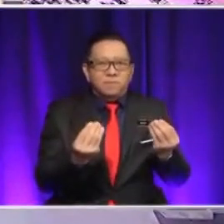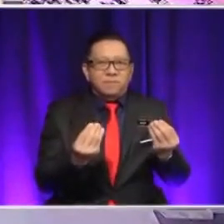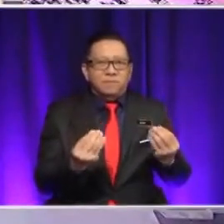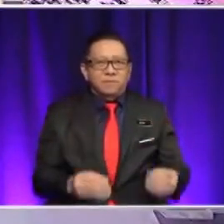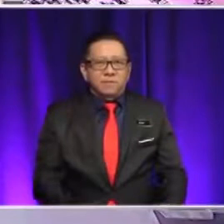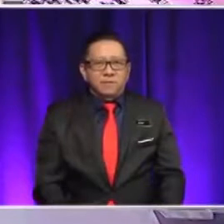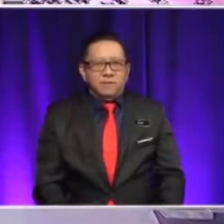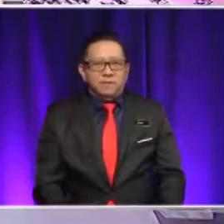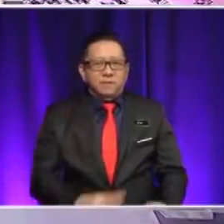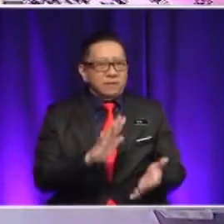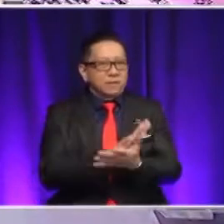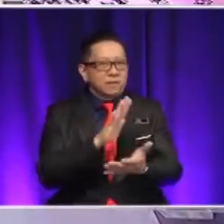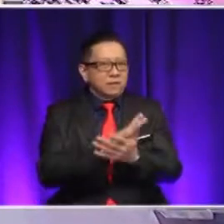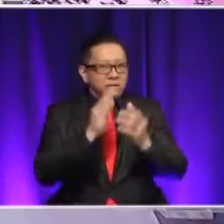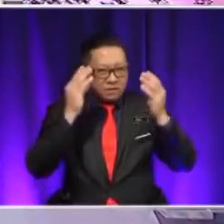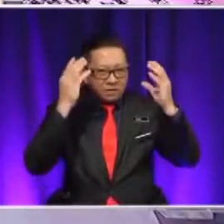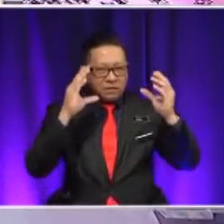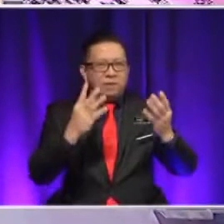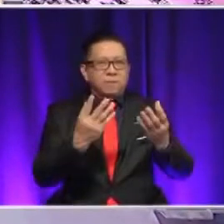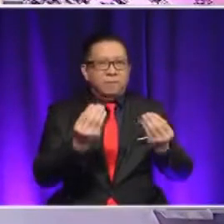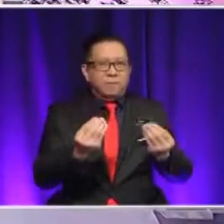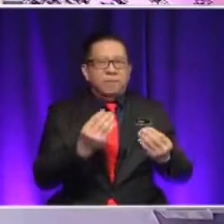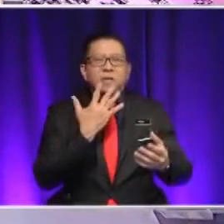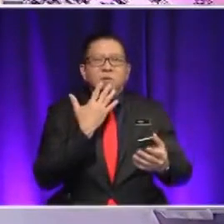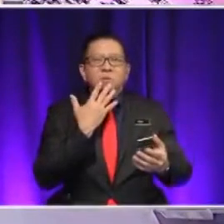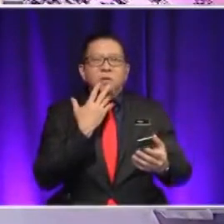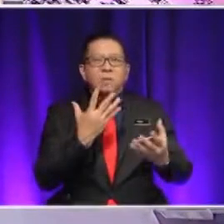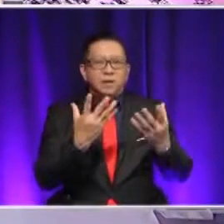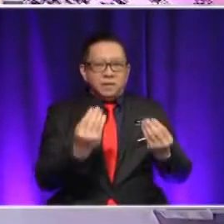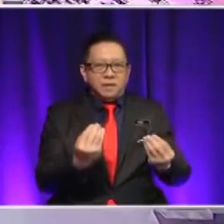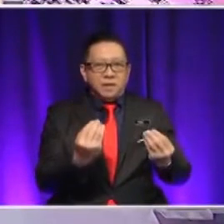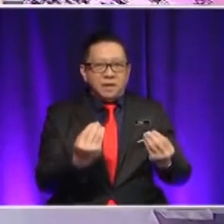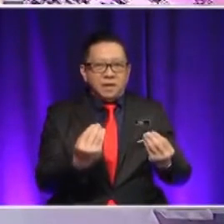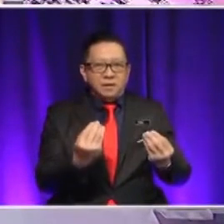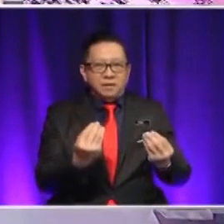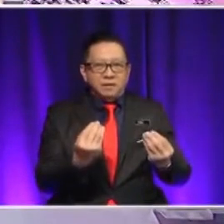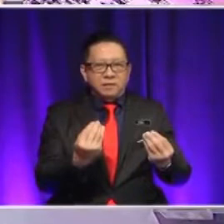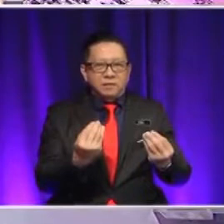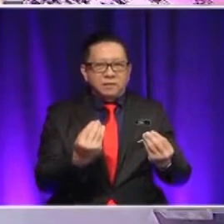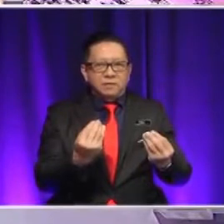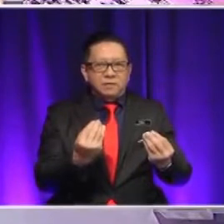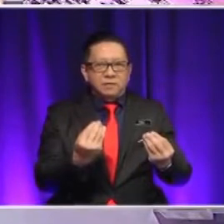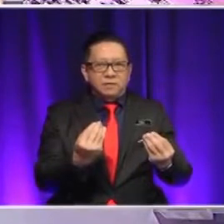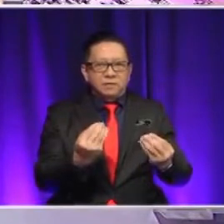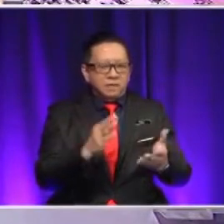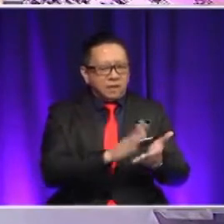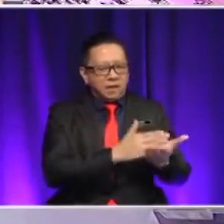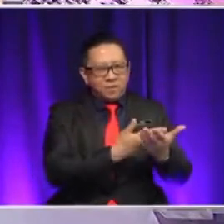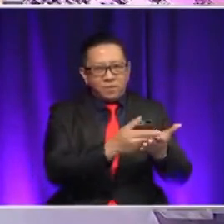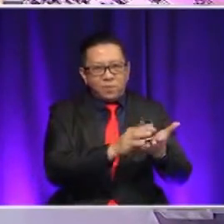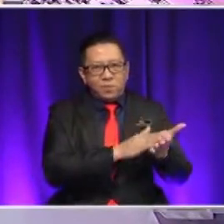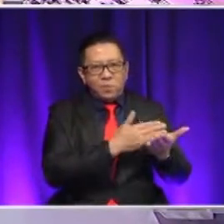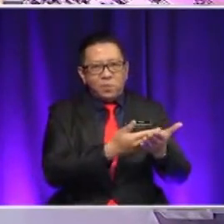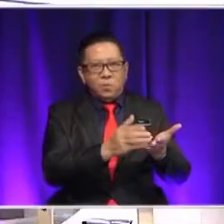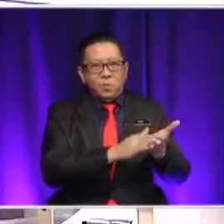basah jadi kekasihku basah Cikgu new one basah warna yang direkam menggunakan air Cikgu sapu